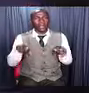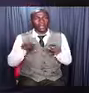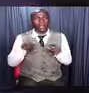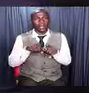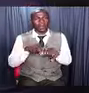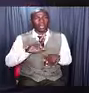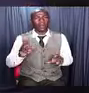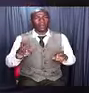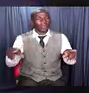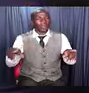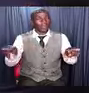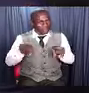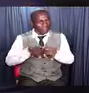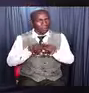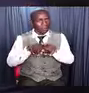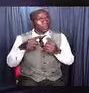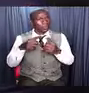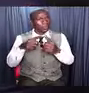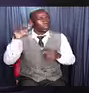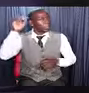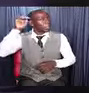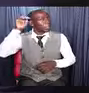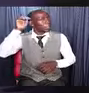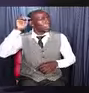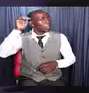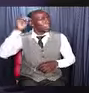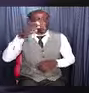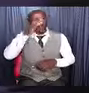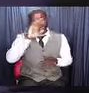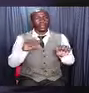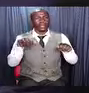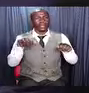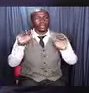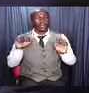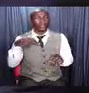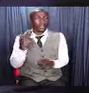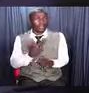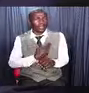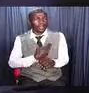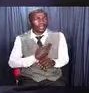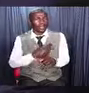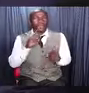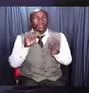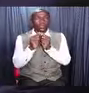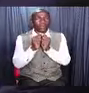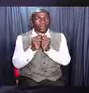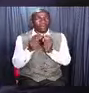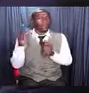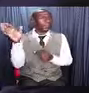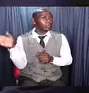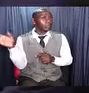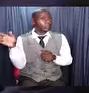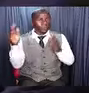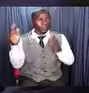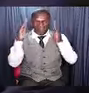tuko tayari. And we also ready. Kusikiliza. To listen. Mungu atujalie. God enables us. Kuwa pamoja naye. To be together with